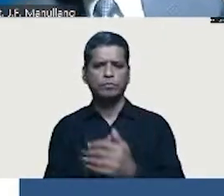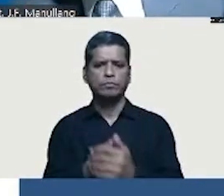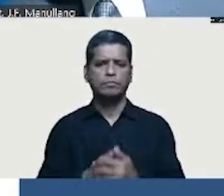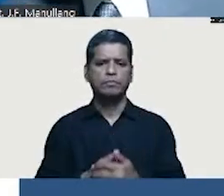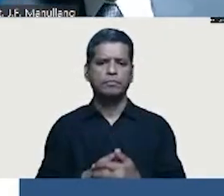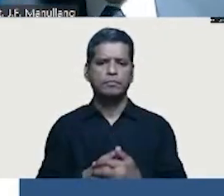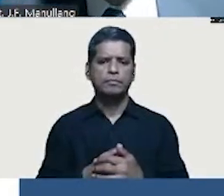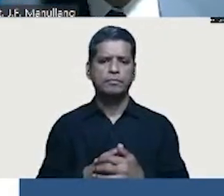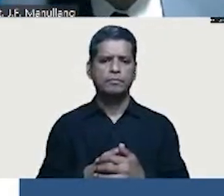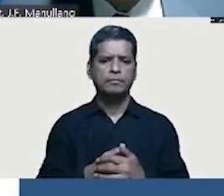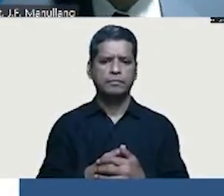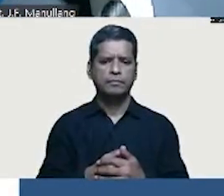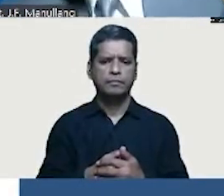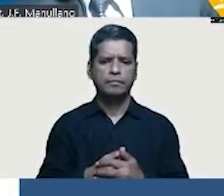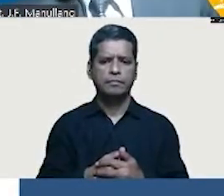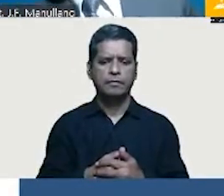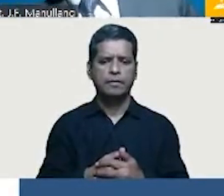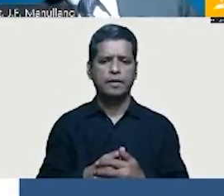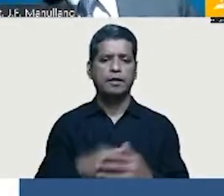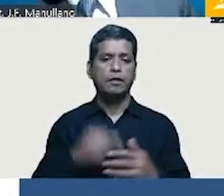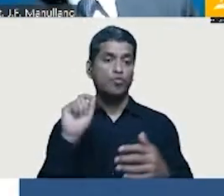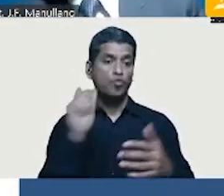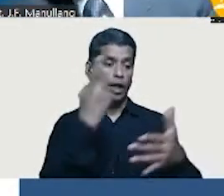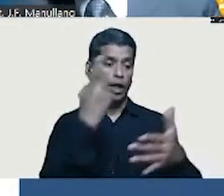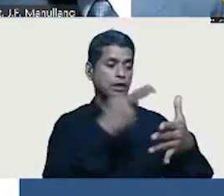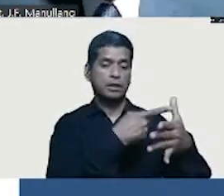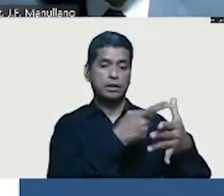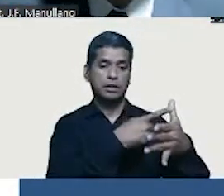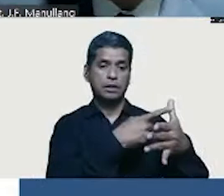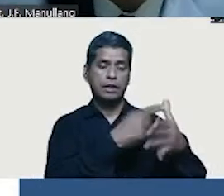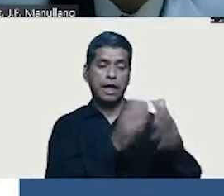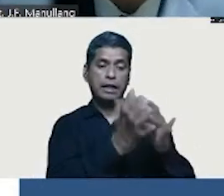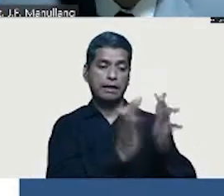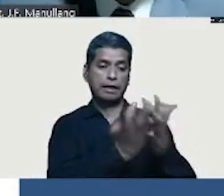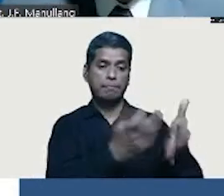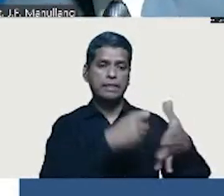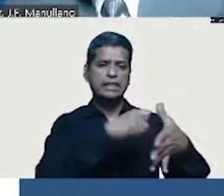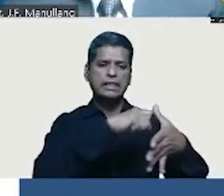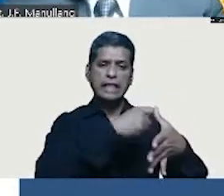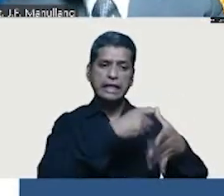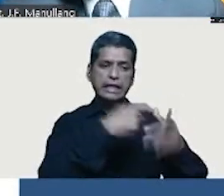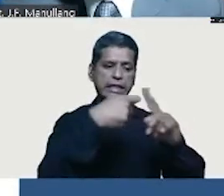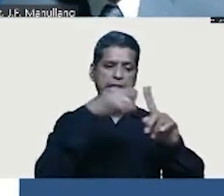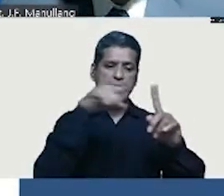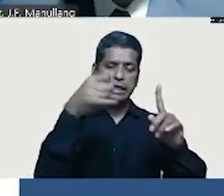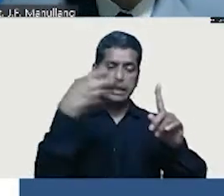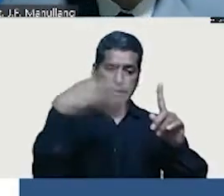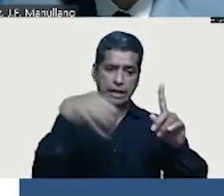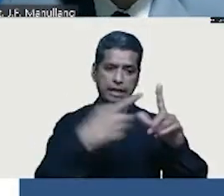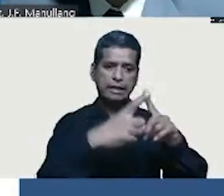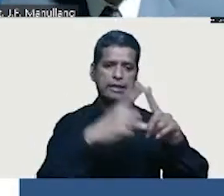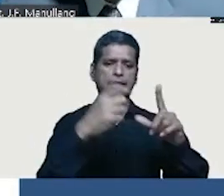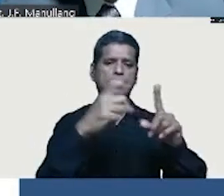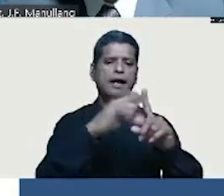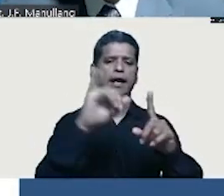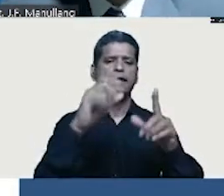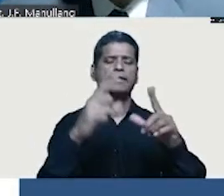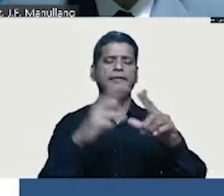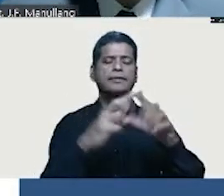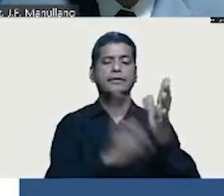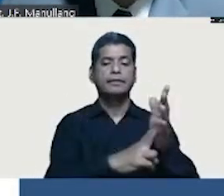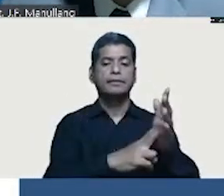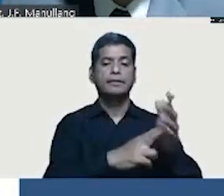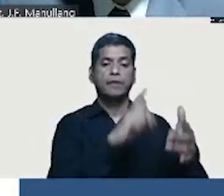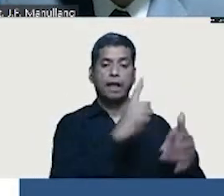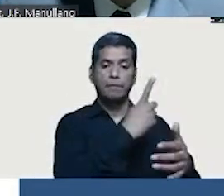pilih mulai dari kejadian sampai Wahyu dari kita pertama Surya sampai kepada